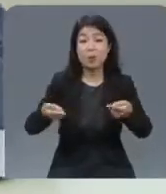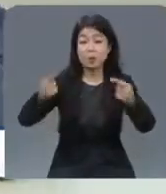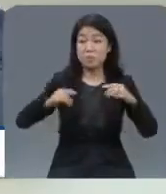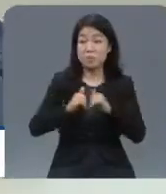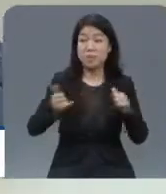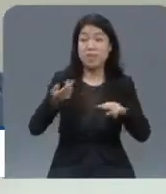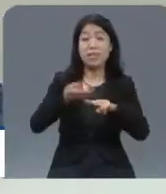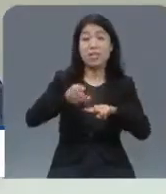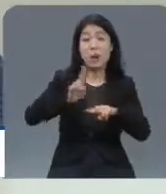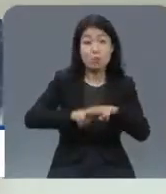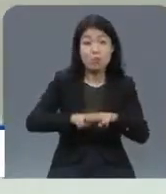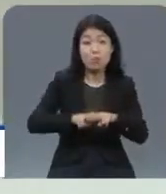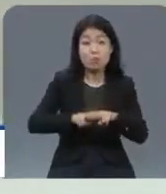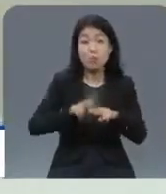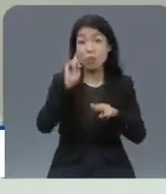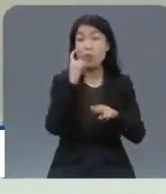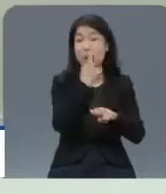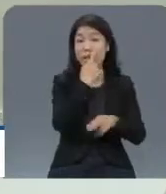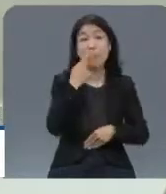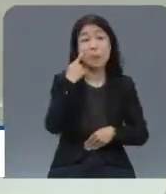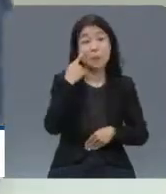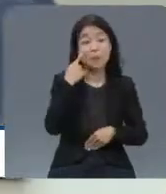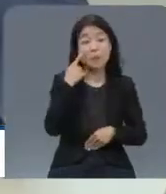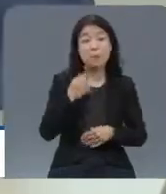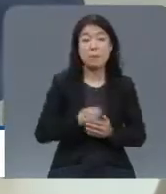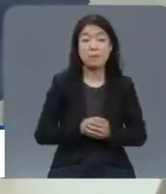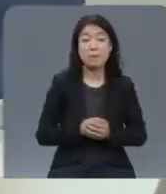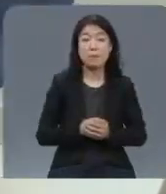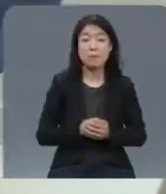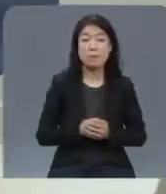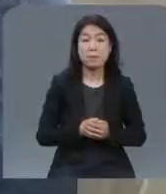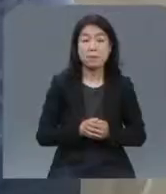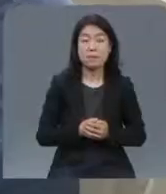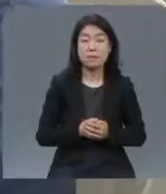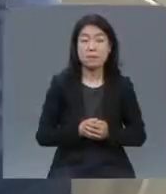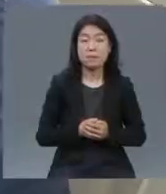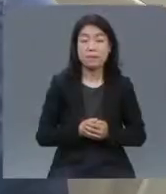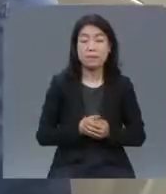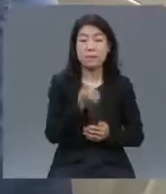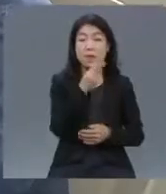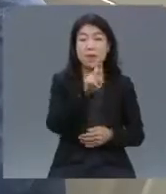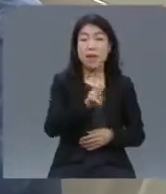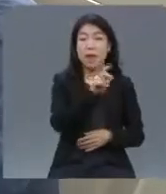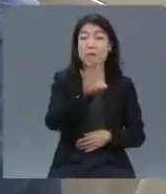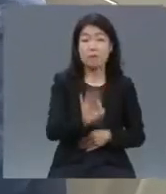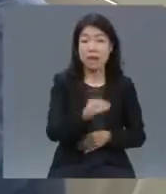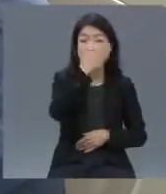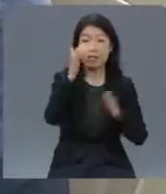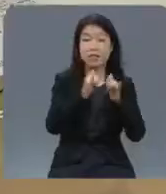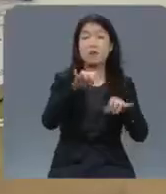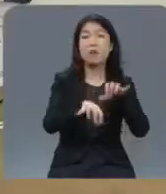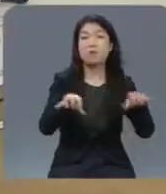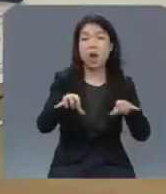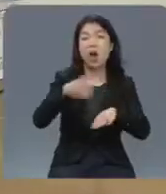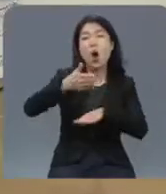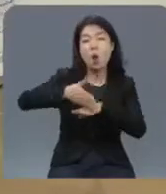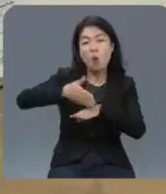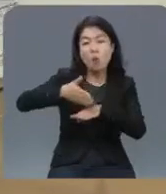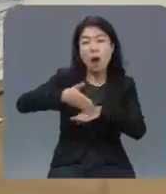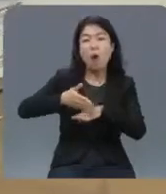컴퓨터에 나눠줄 껏 한번만 할게요 함양 청년 말 고마워 할미